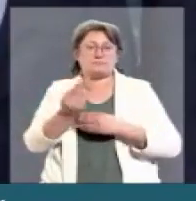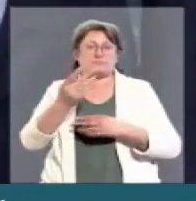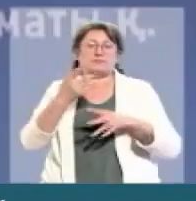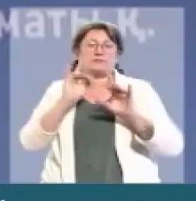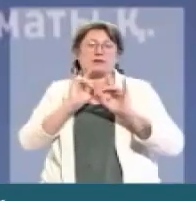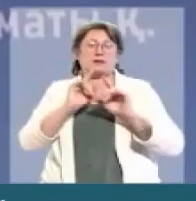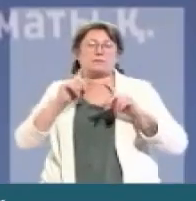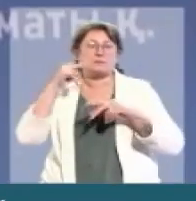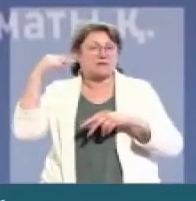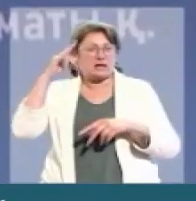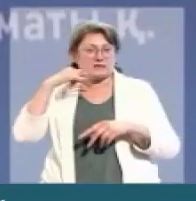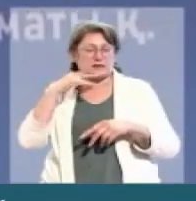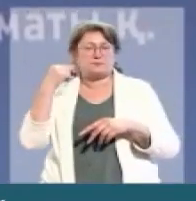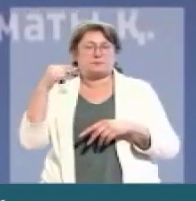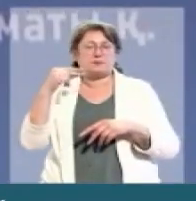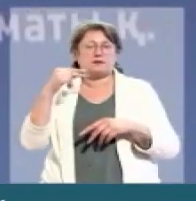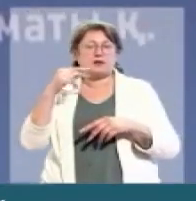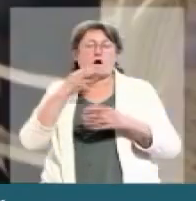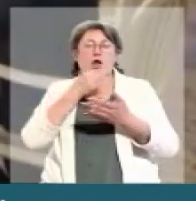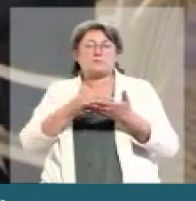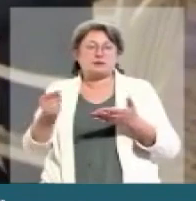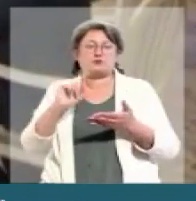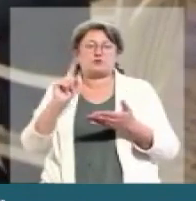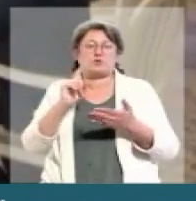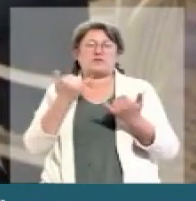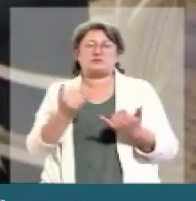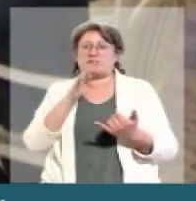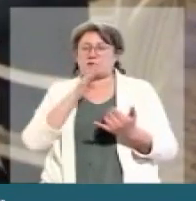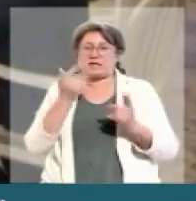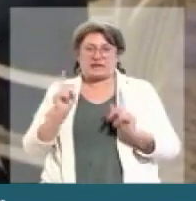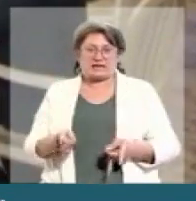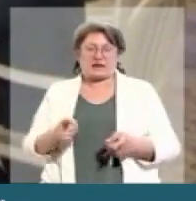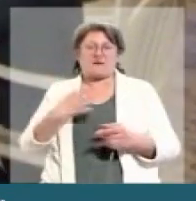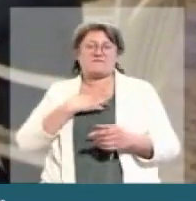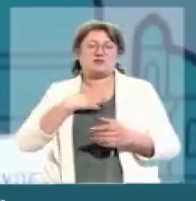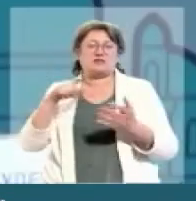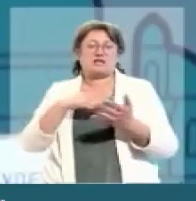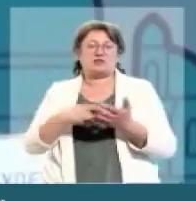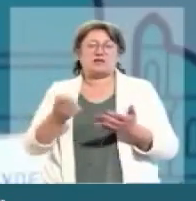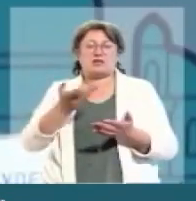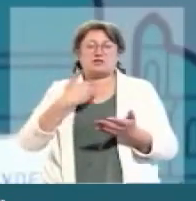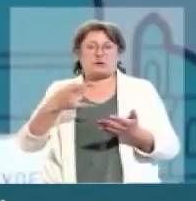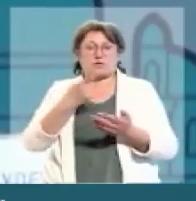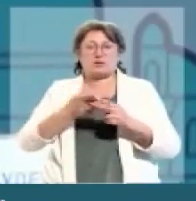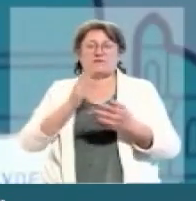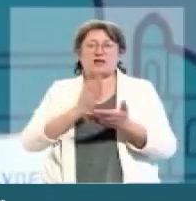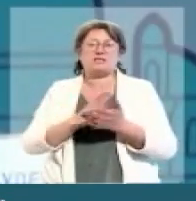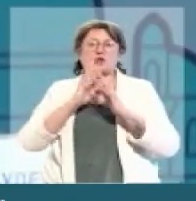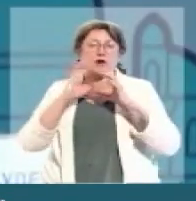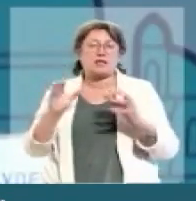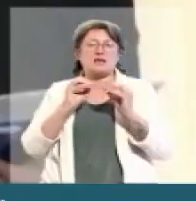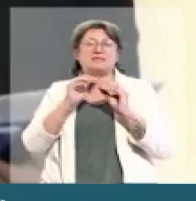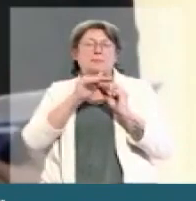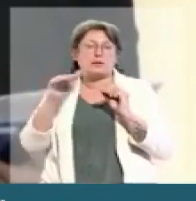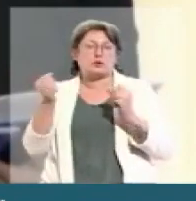форума президент Казахстана Касым-Жомарт Токаев отметил, что в современных реалиях важнейшей задачей для нашего региона является сохранение